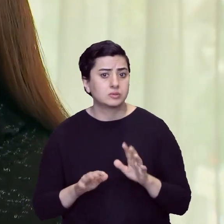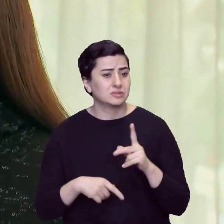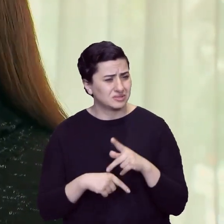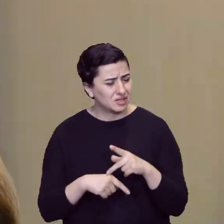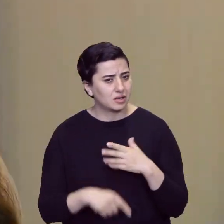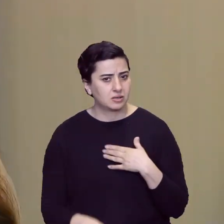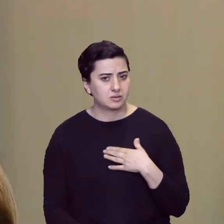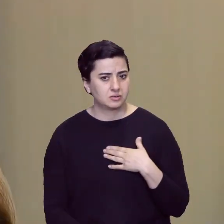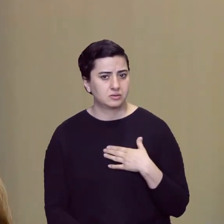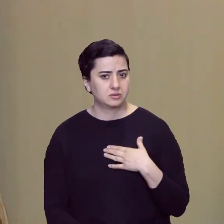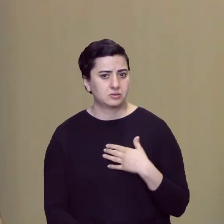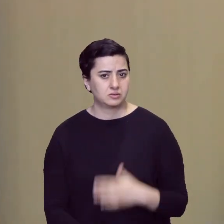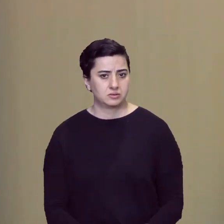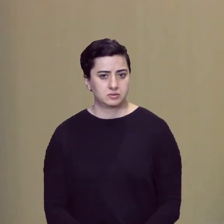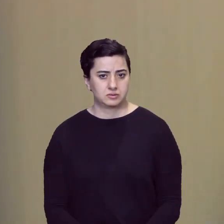Zehra.